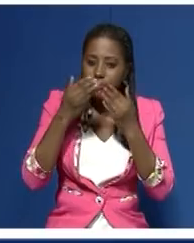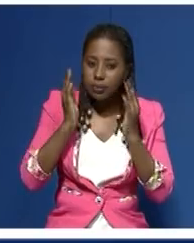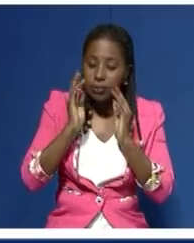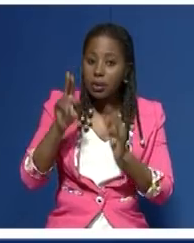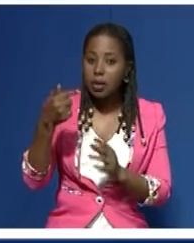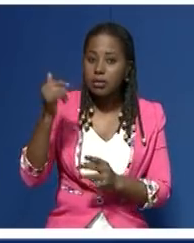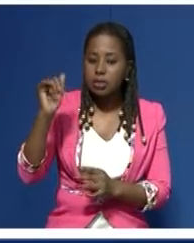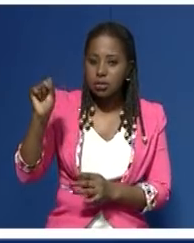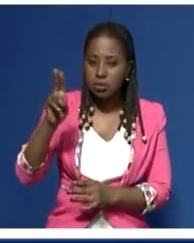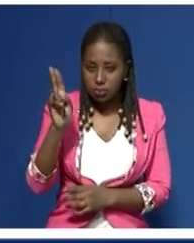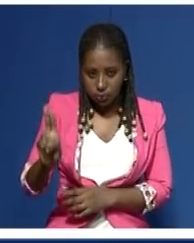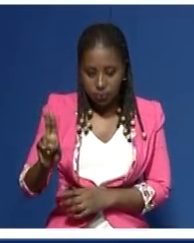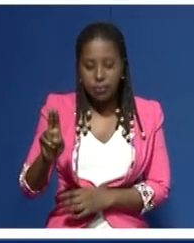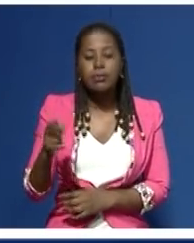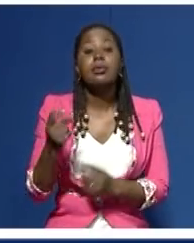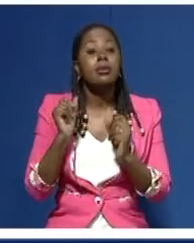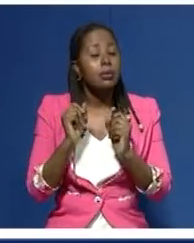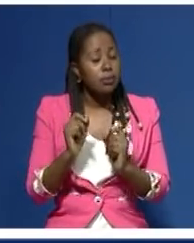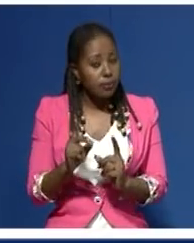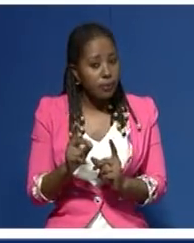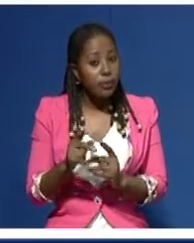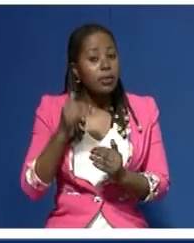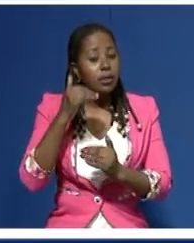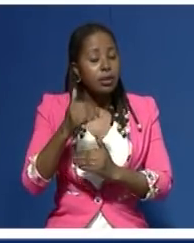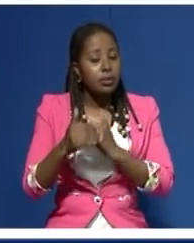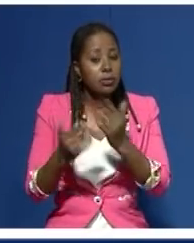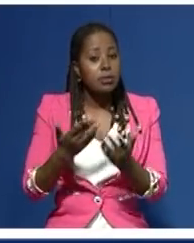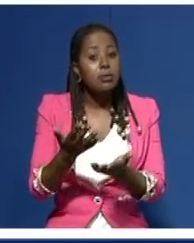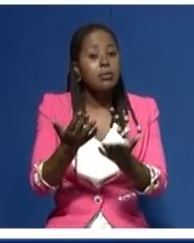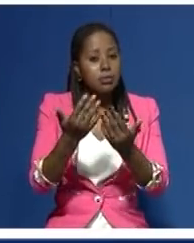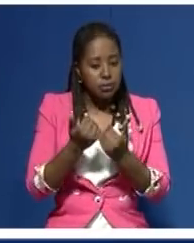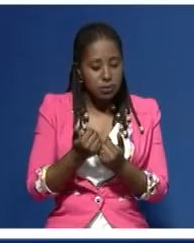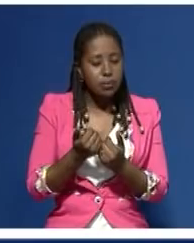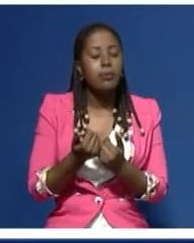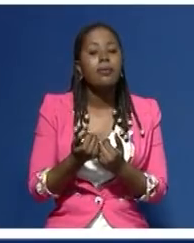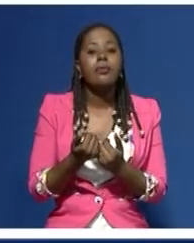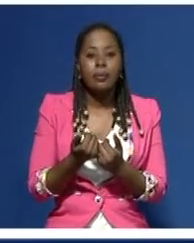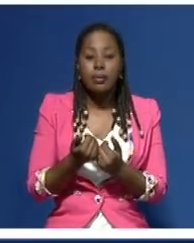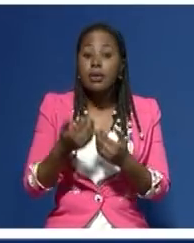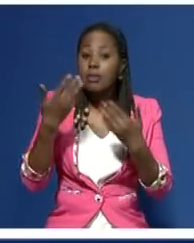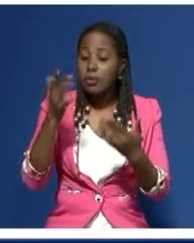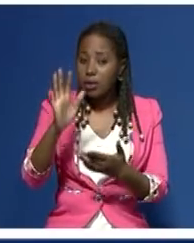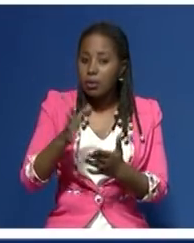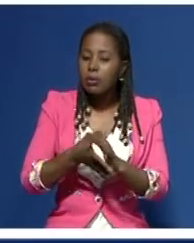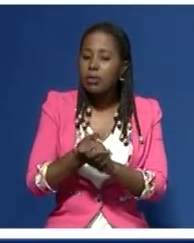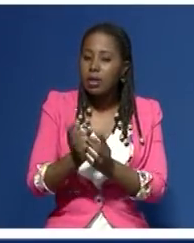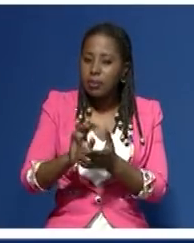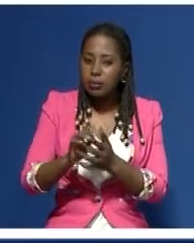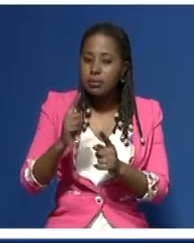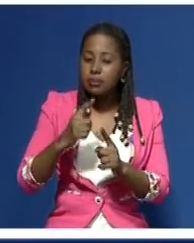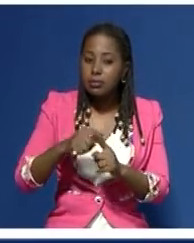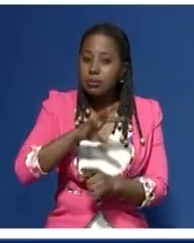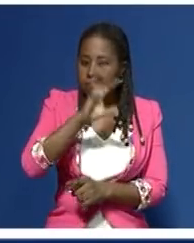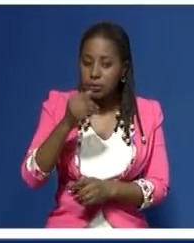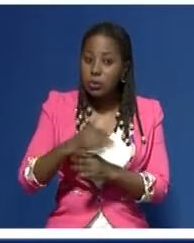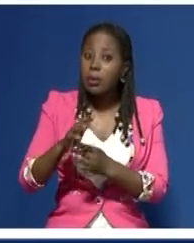tishu. Lakini pia hatua zingine ambazo unaweza kuchukua: nawa mikono yako mara kwa mara kwa